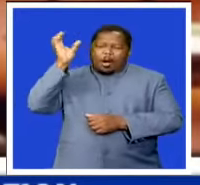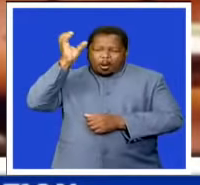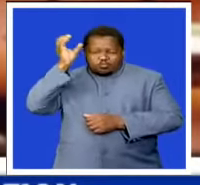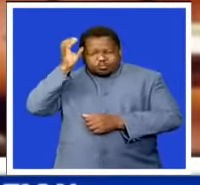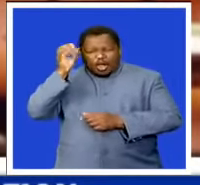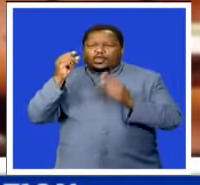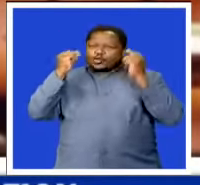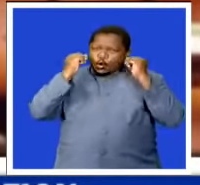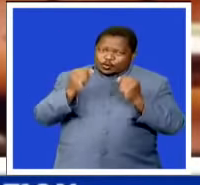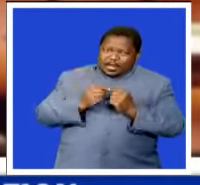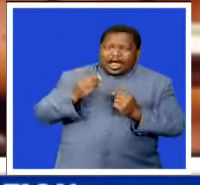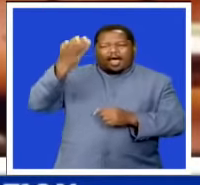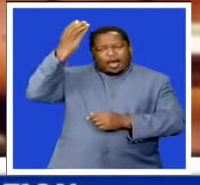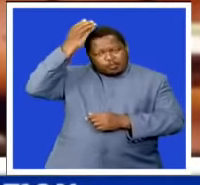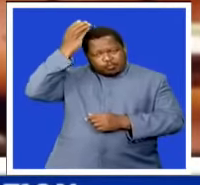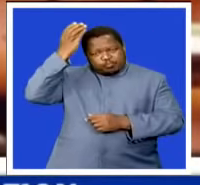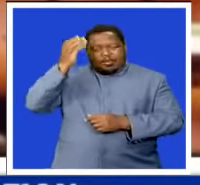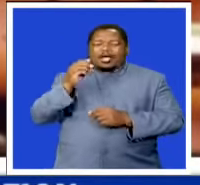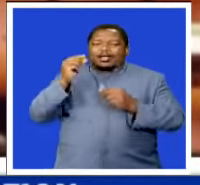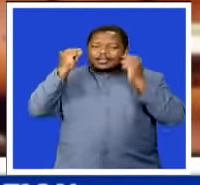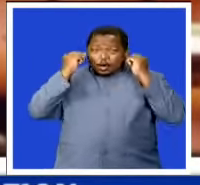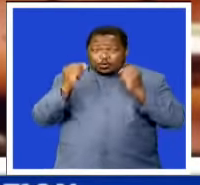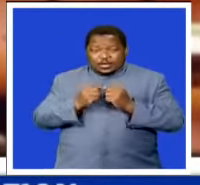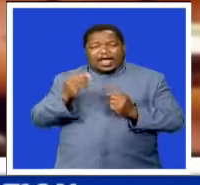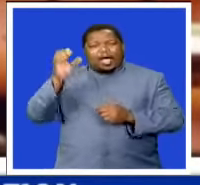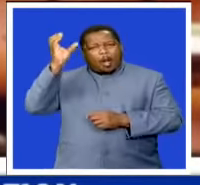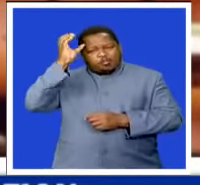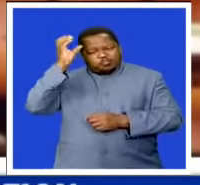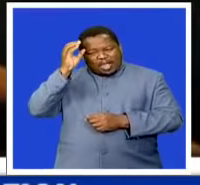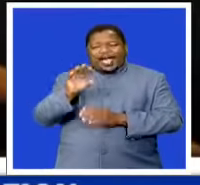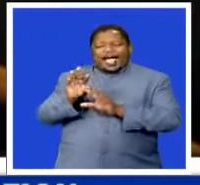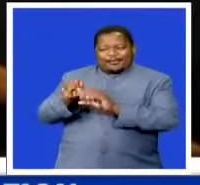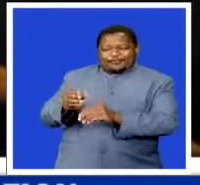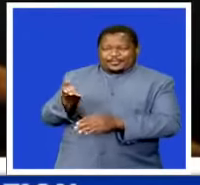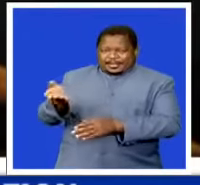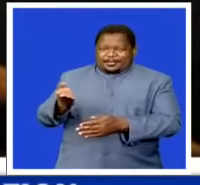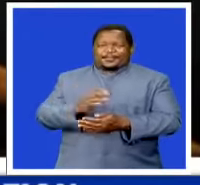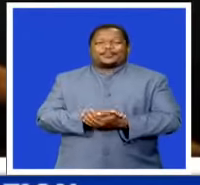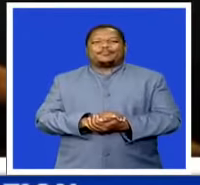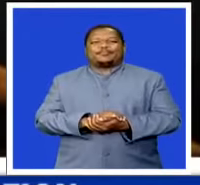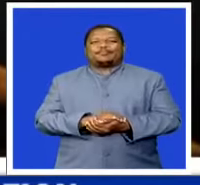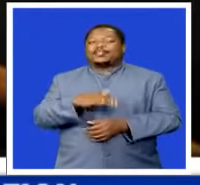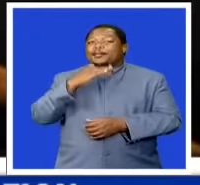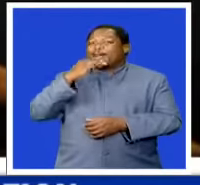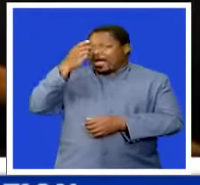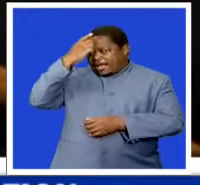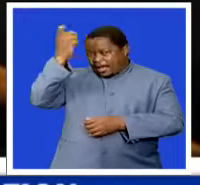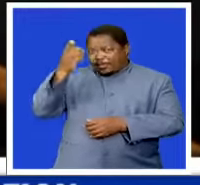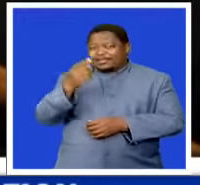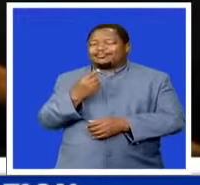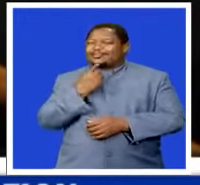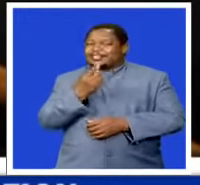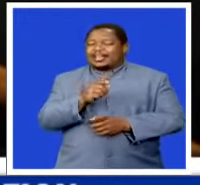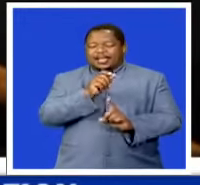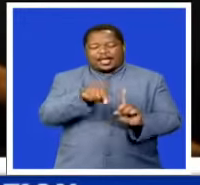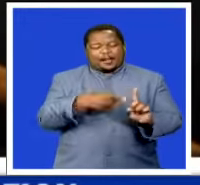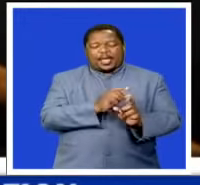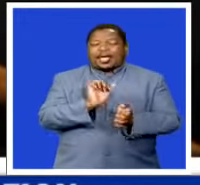umbuso uthi uyasiphikisa lesicelo sakhe sekutokela ngephandle. Kulelicala mnisi